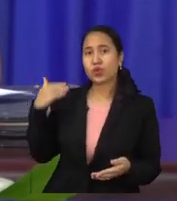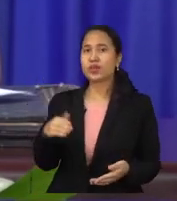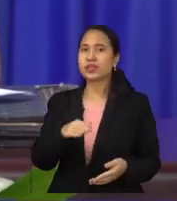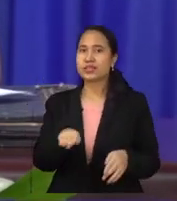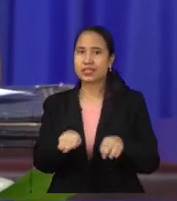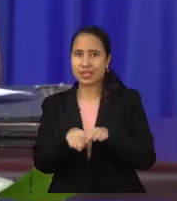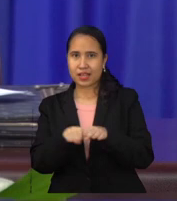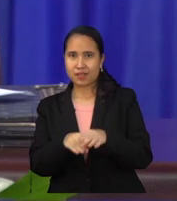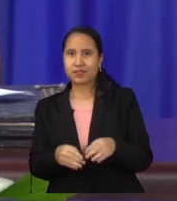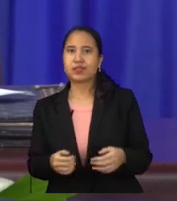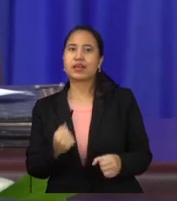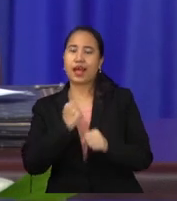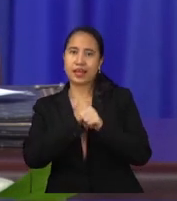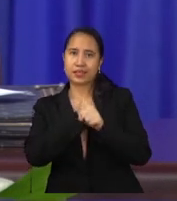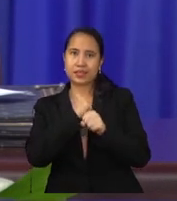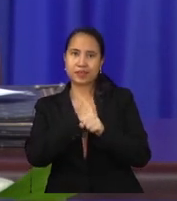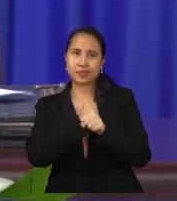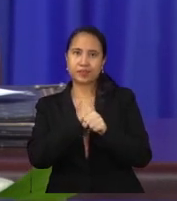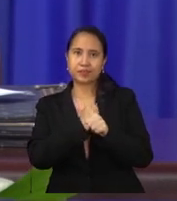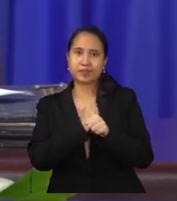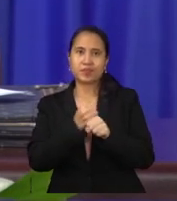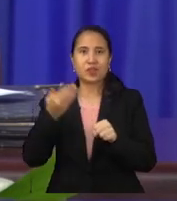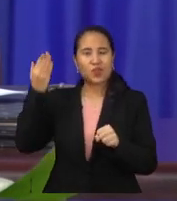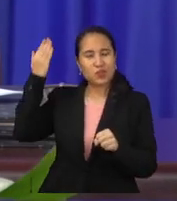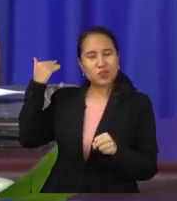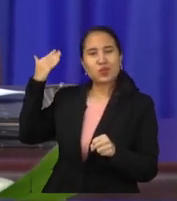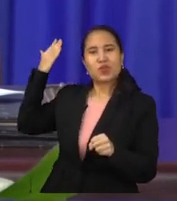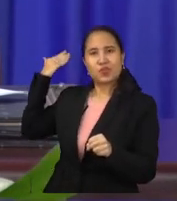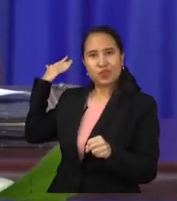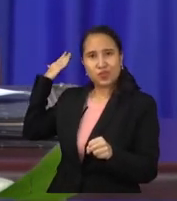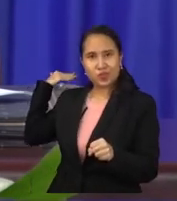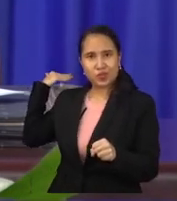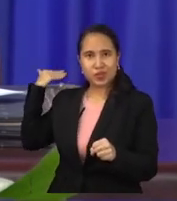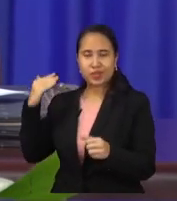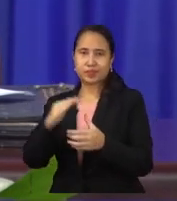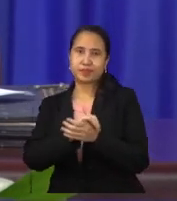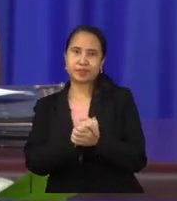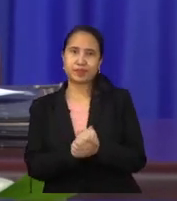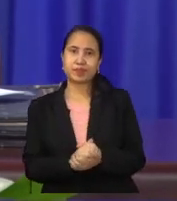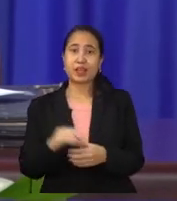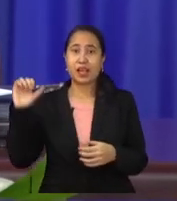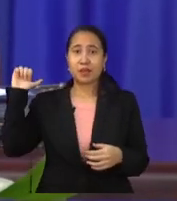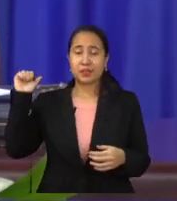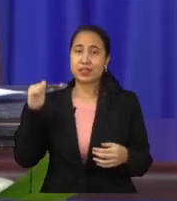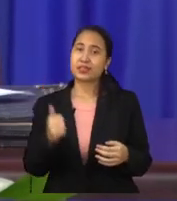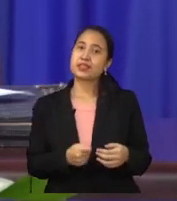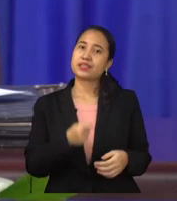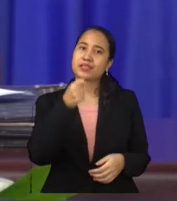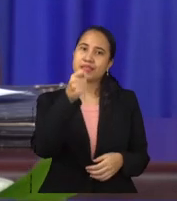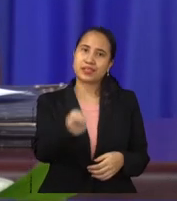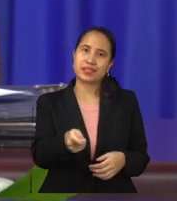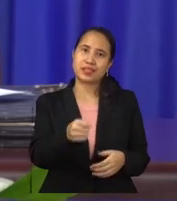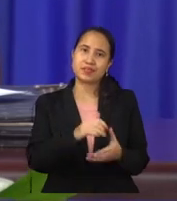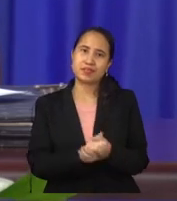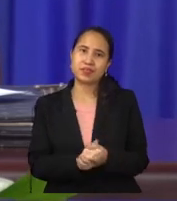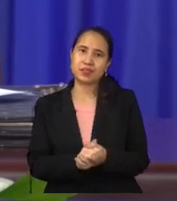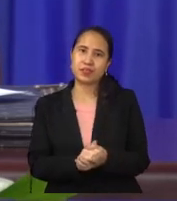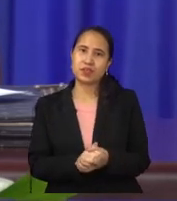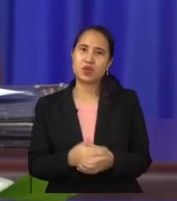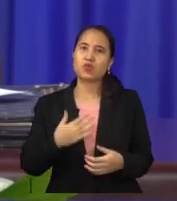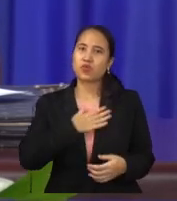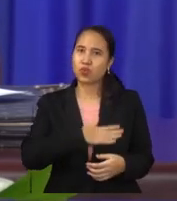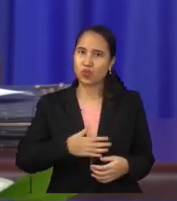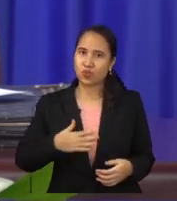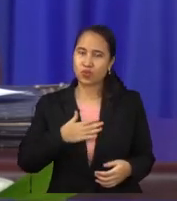1798, 1801 en 1802 voor misdaden uit verschil in staatkundige gevoelens